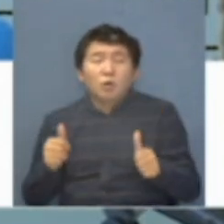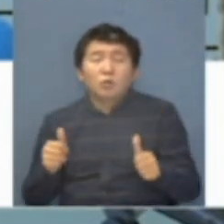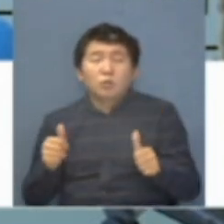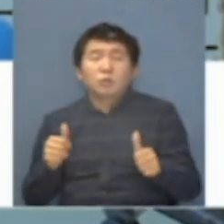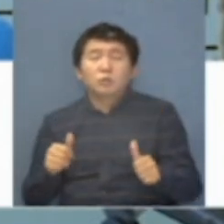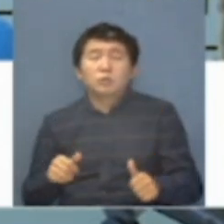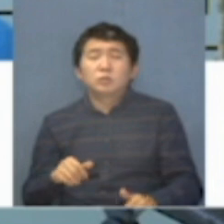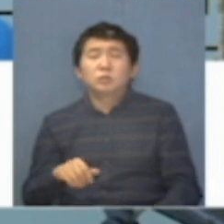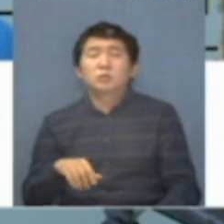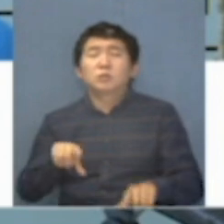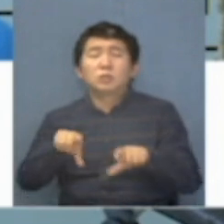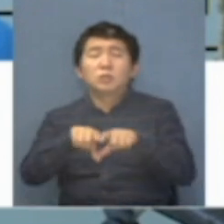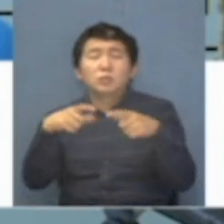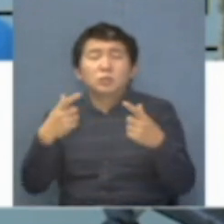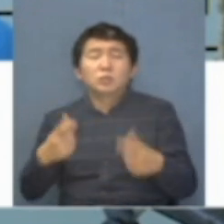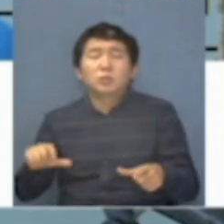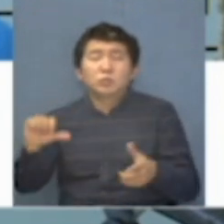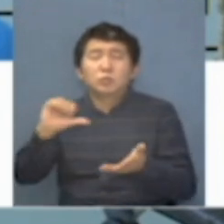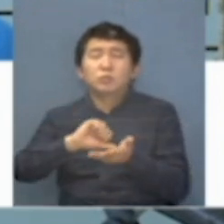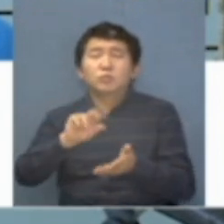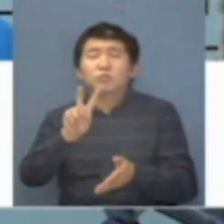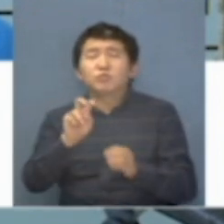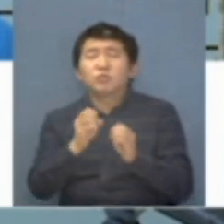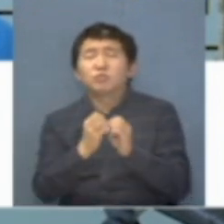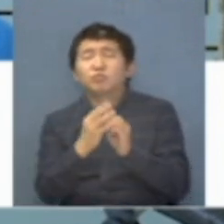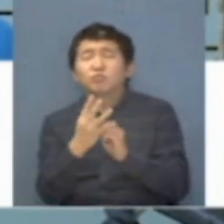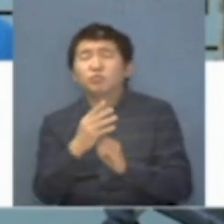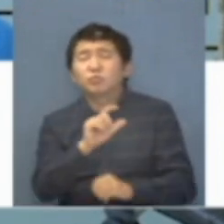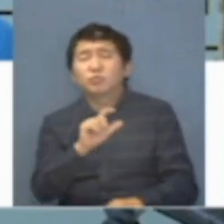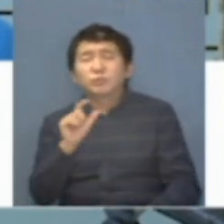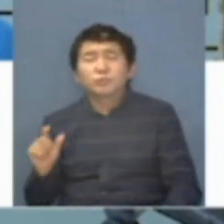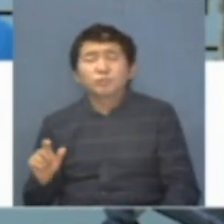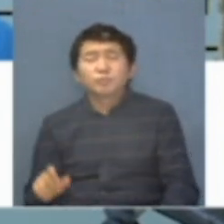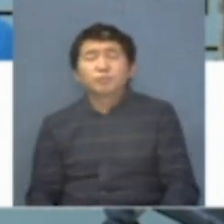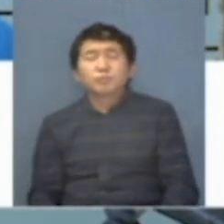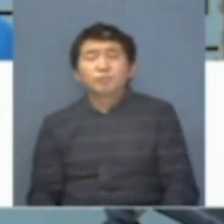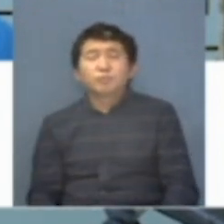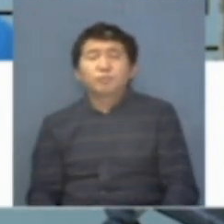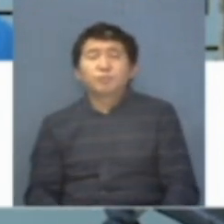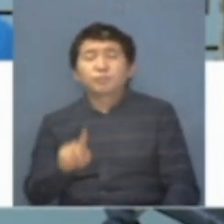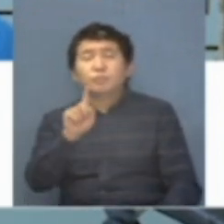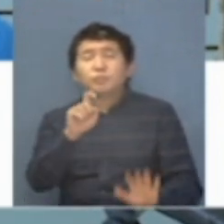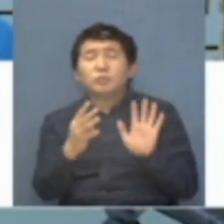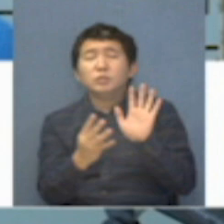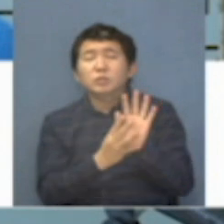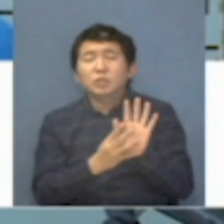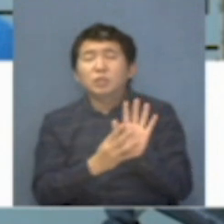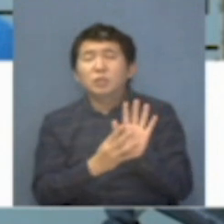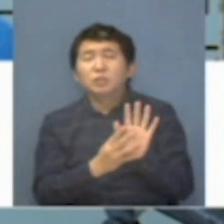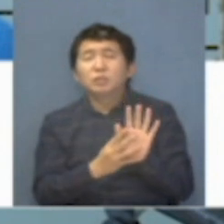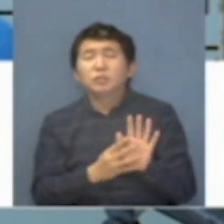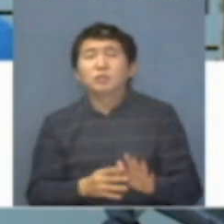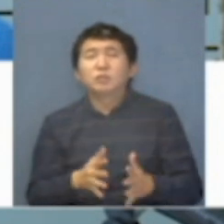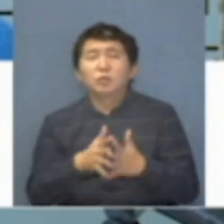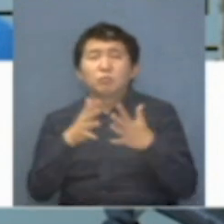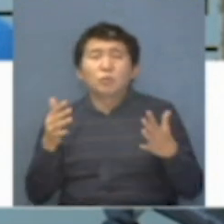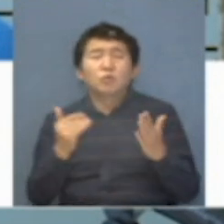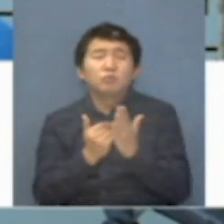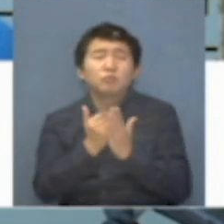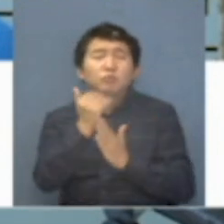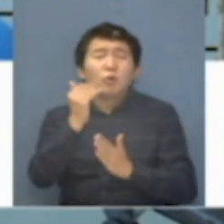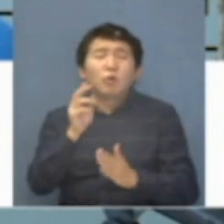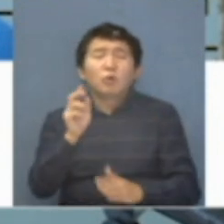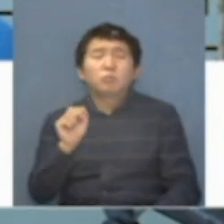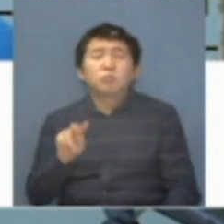знание законодательства приняли участие 214 претендентов. Из них 109 претендентов, набравших более высокие